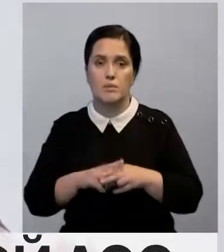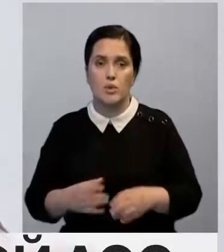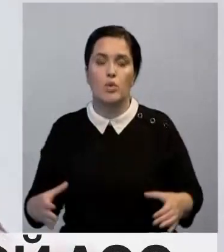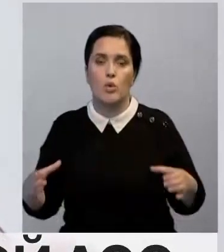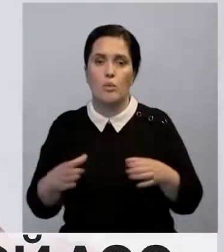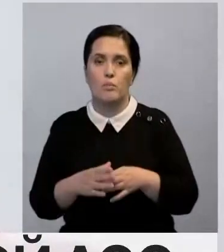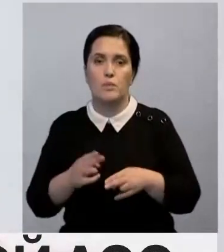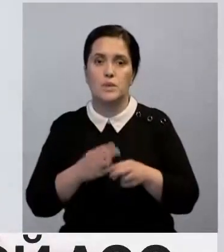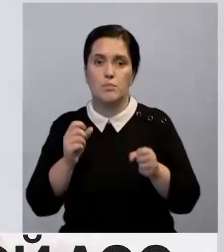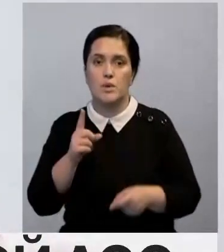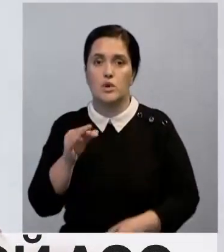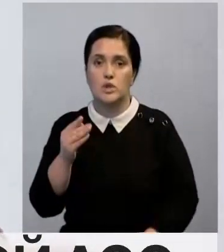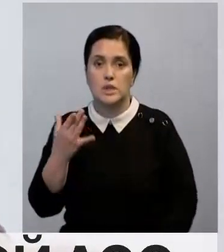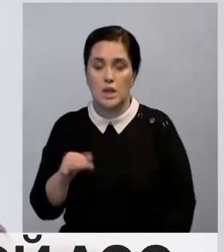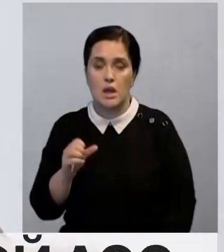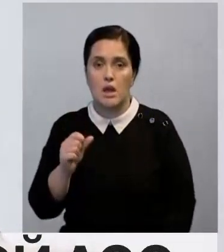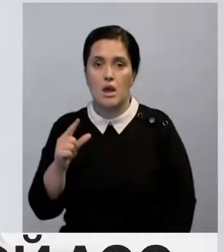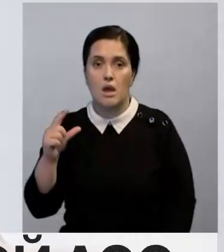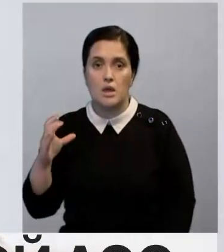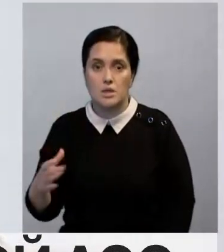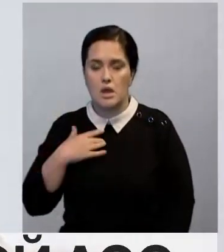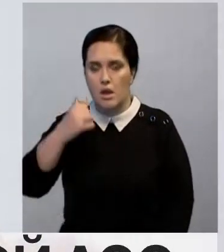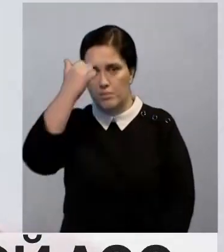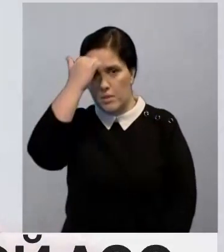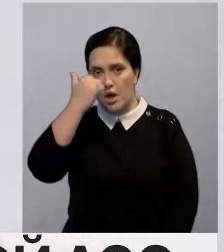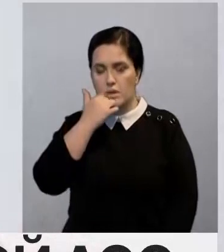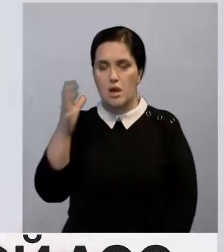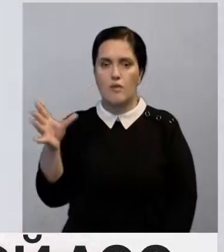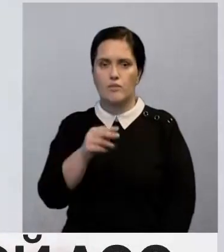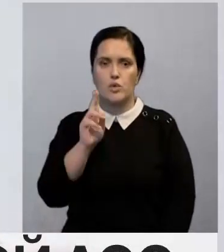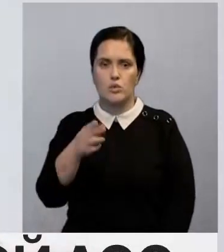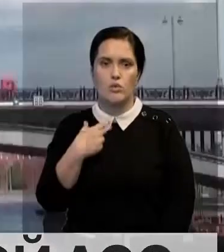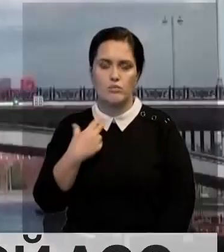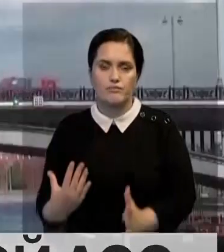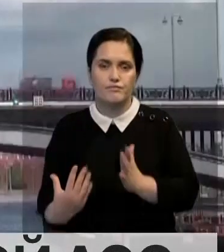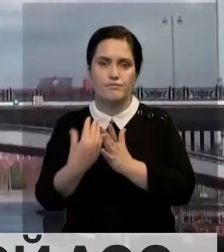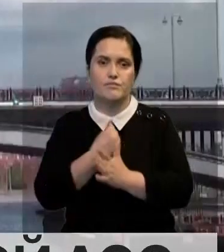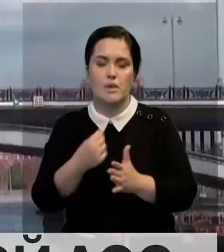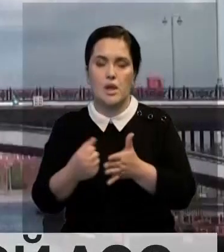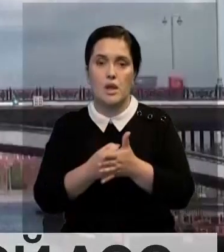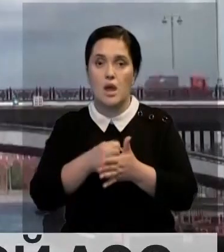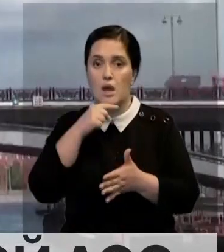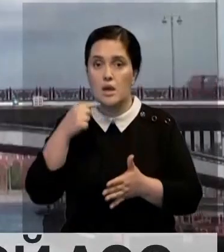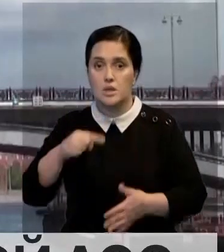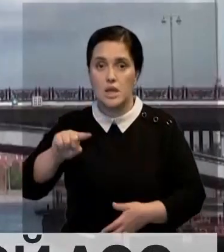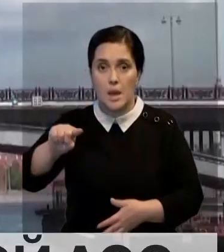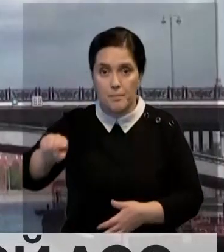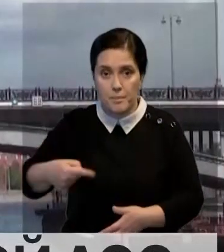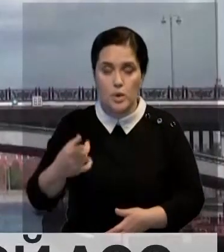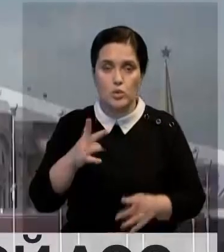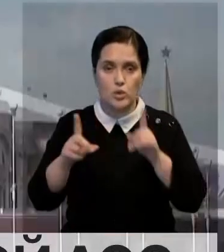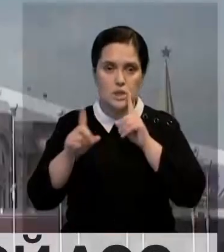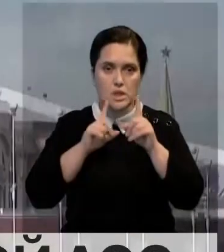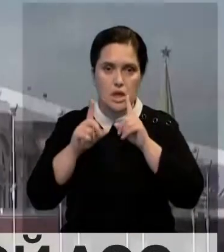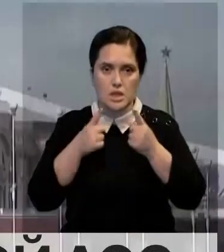безопасности на Запорожскую АЭС и Энергодар. Я благодарен всем, кто присоединился к усилиям. Россия, между тем, потребовала провести